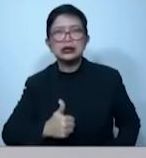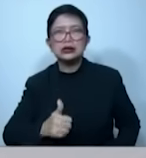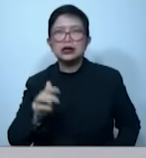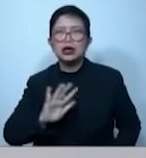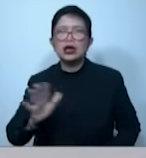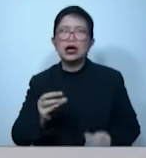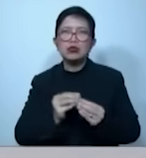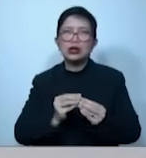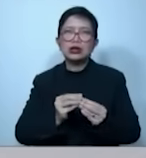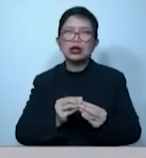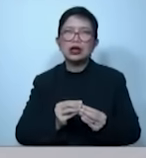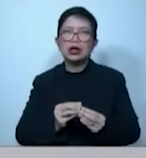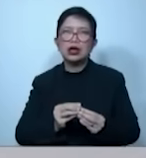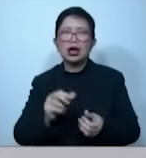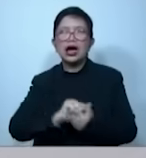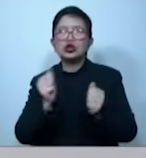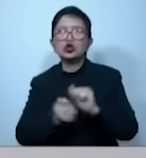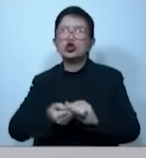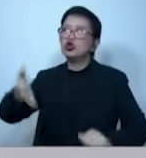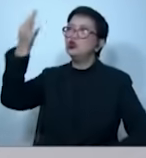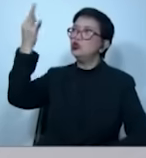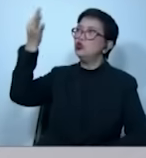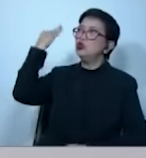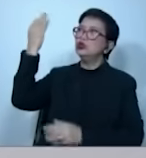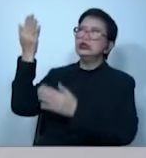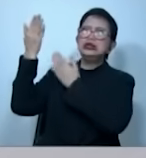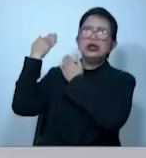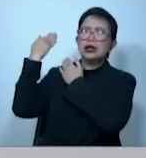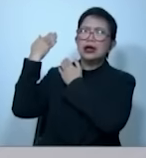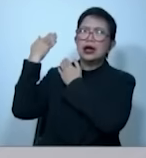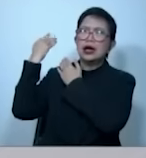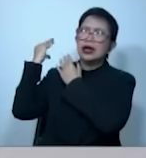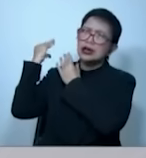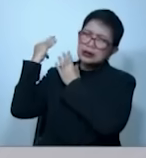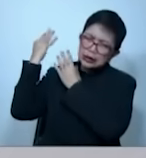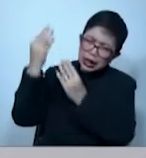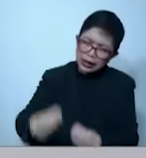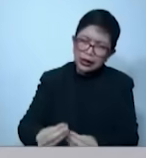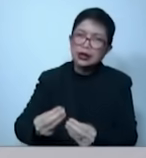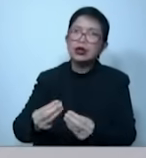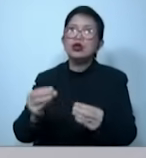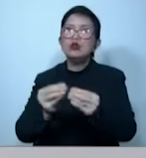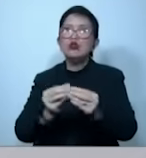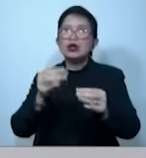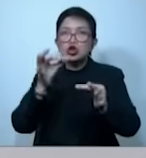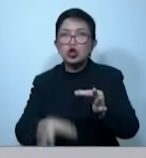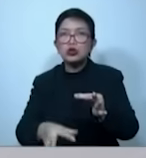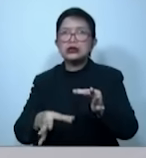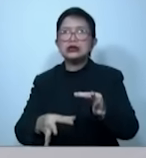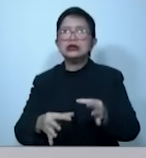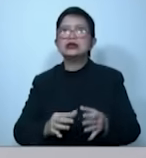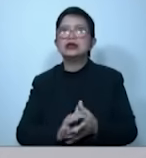persoalan-persoalan masa lalu sehingga berlarut-larut sehingga apa yang terjadi ketika muncul